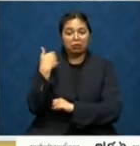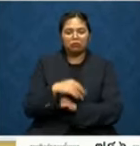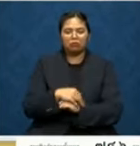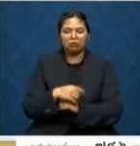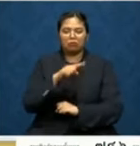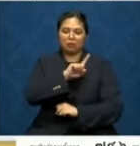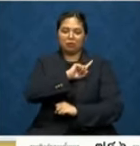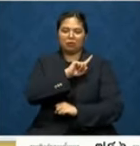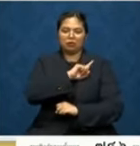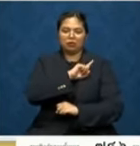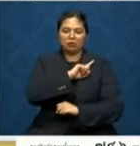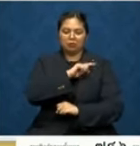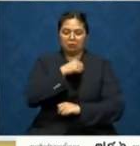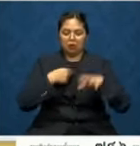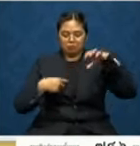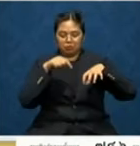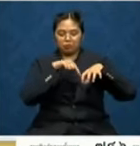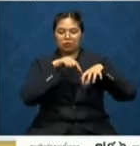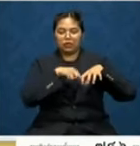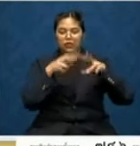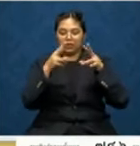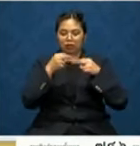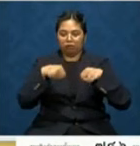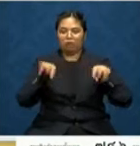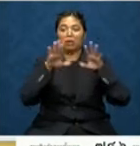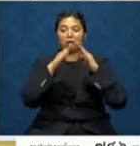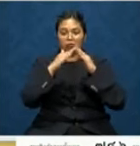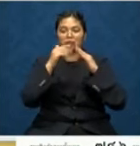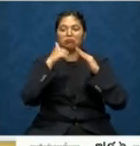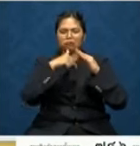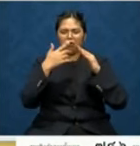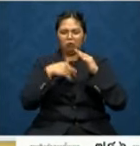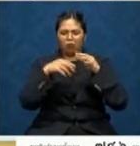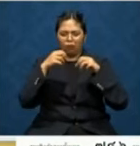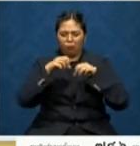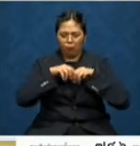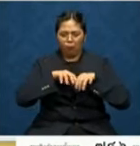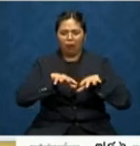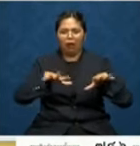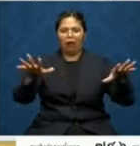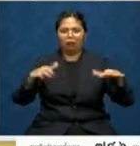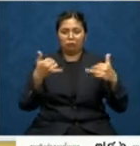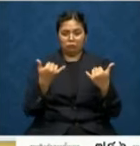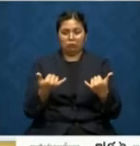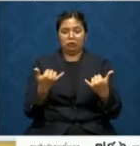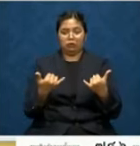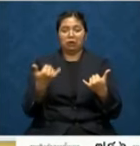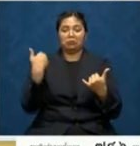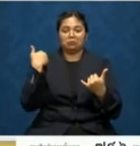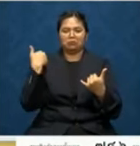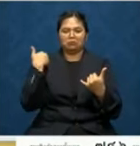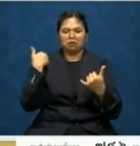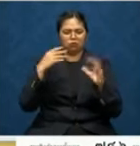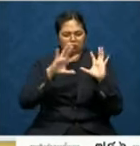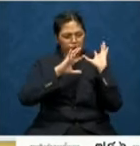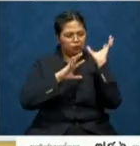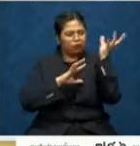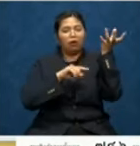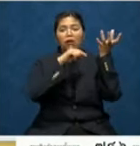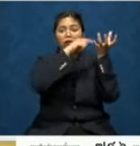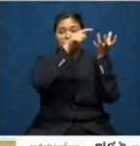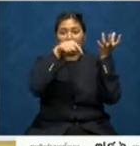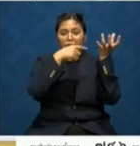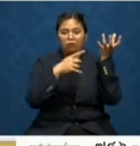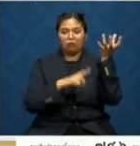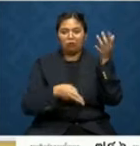aisเชู่ ที่จัหดนำส linguisticซึ่งข condemnดงไปทั่วแพวที่ไทย premiดจแไย ทั่วโร inheringaท